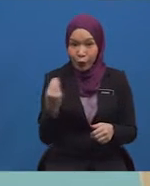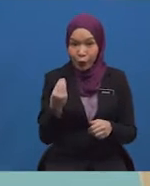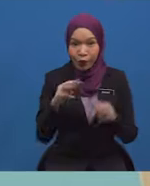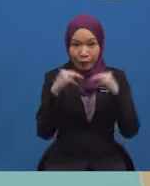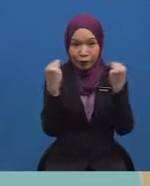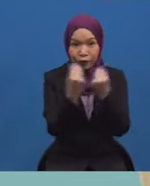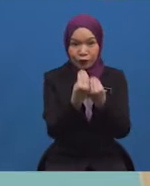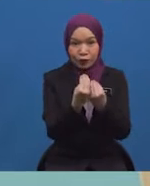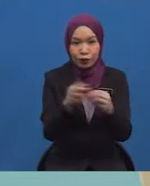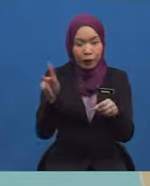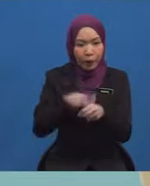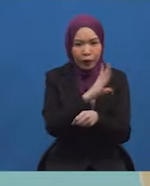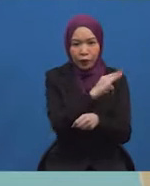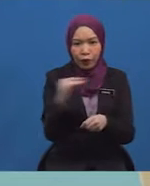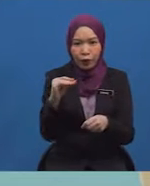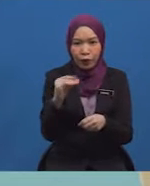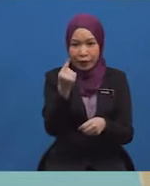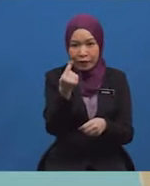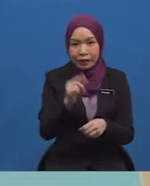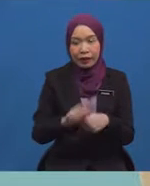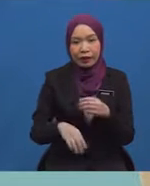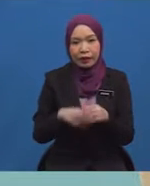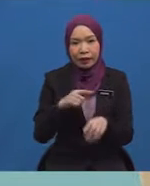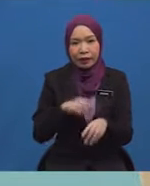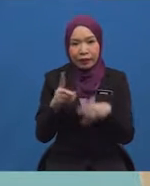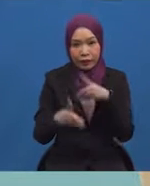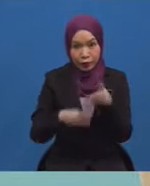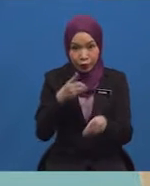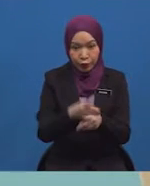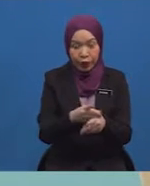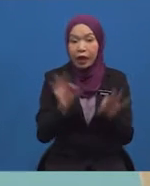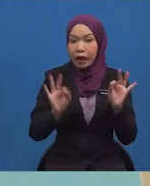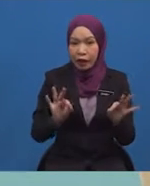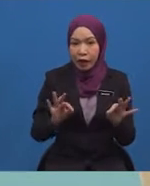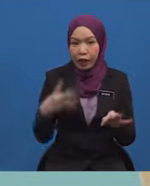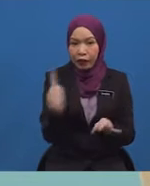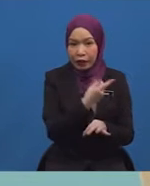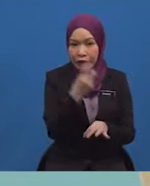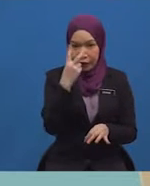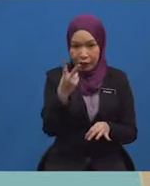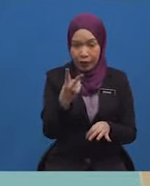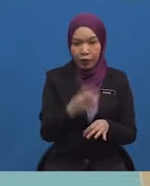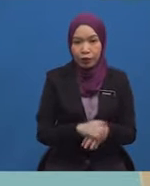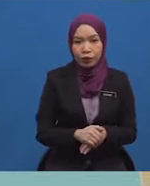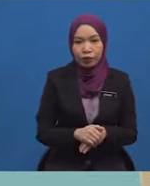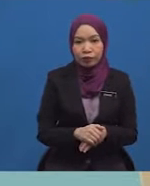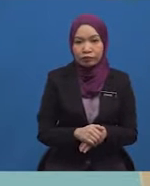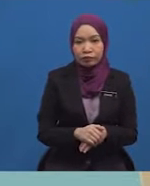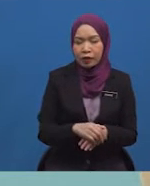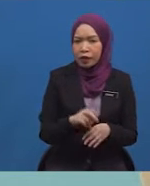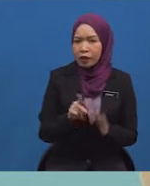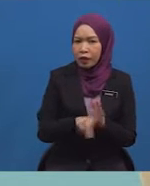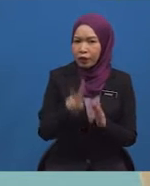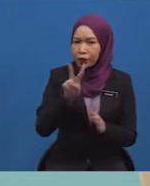di dunia. Jika kita lihat kawasan berpenduduk padat atau jarang, kedua-duanya